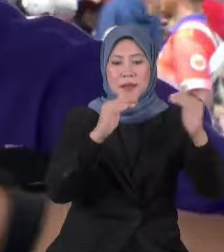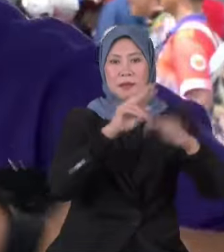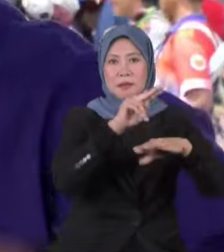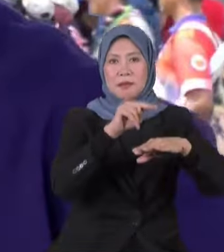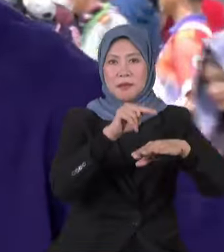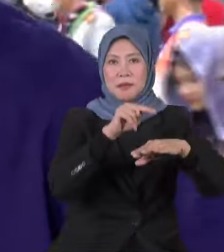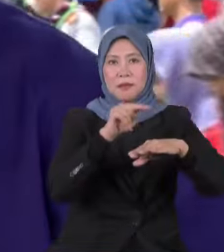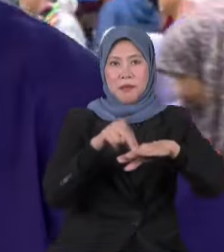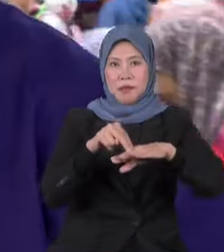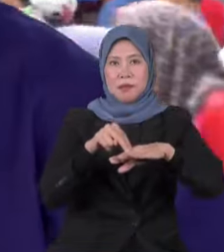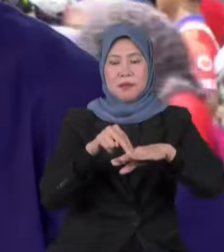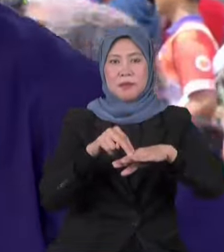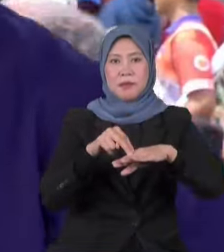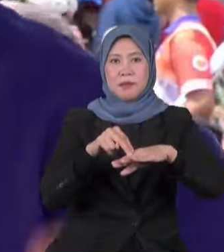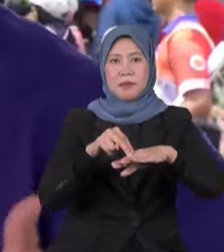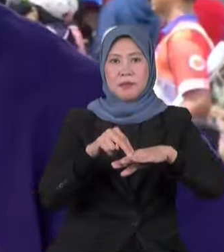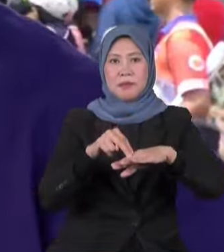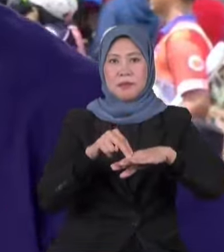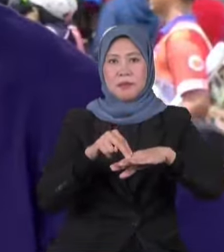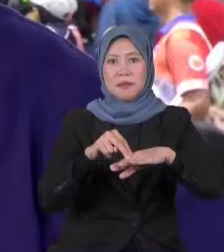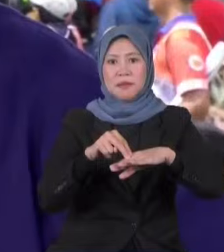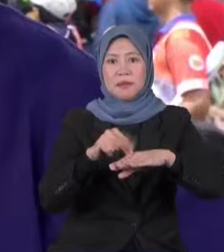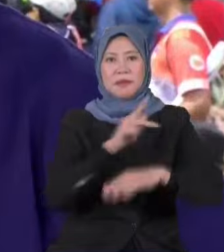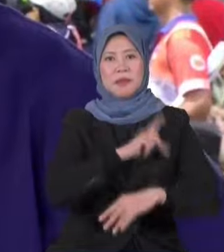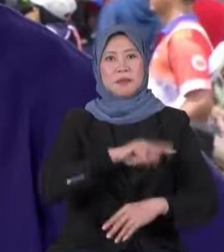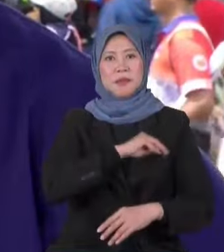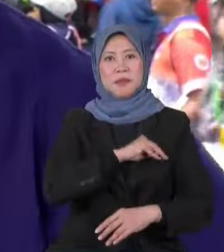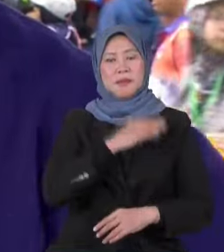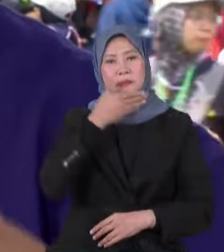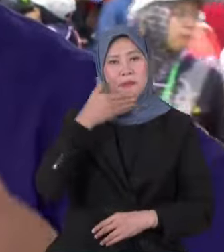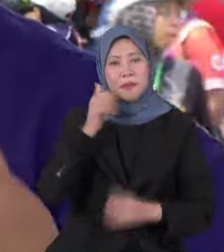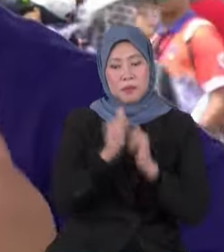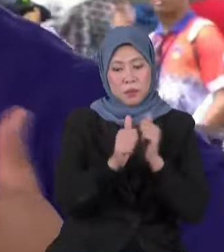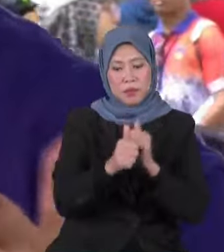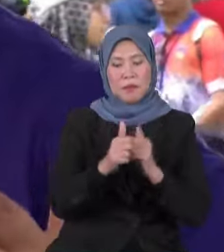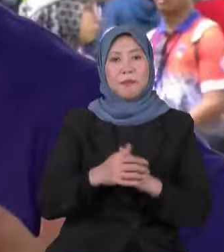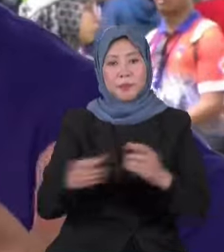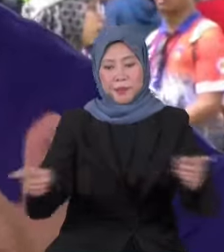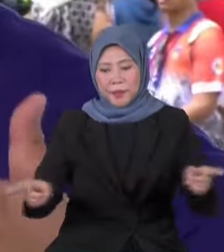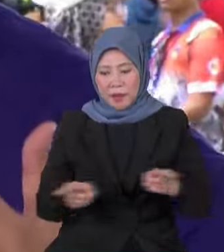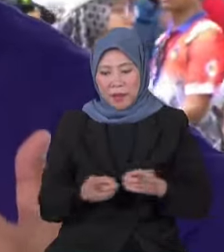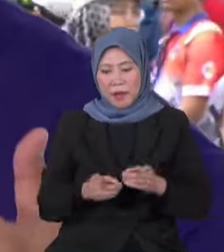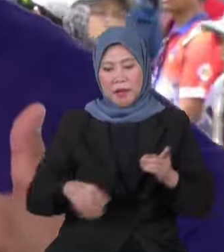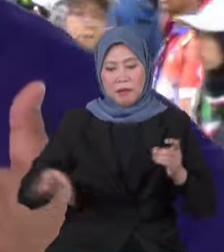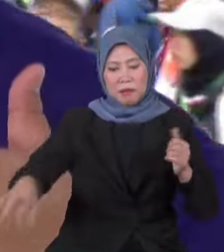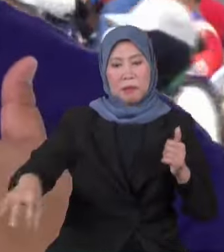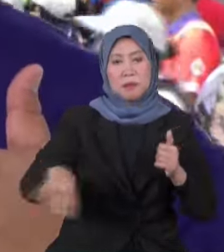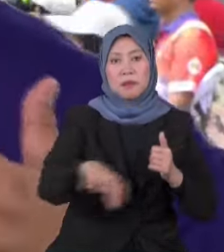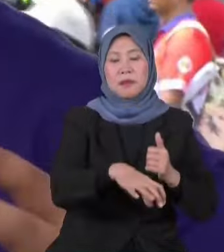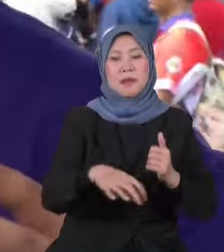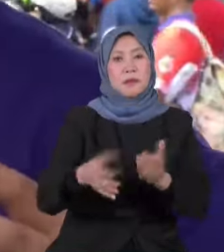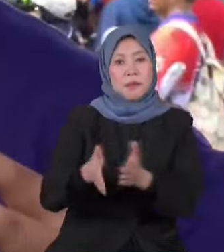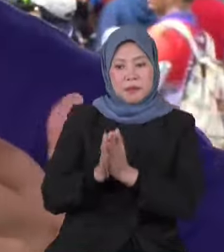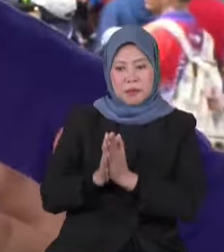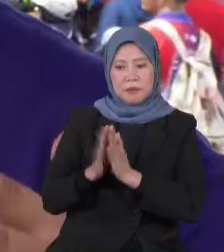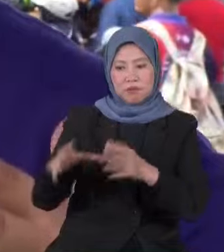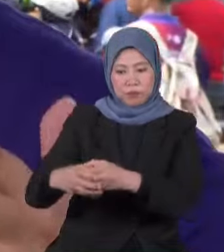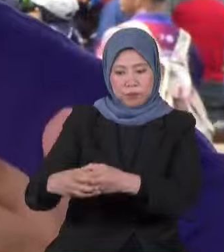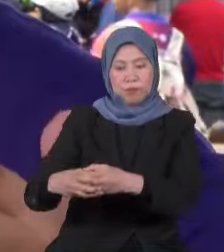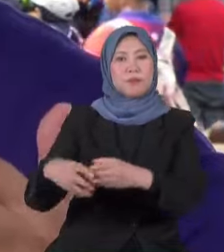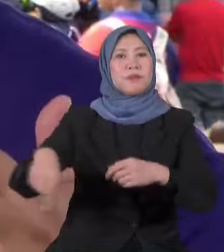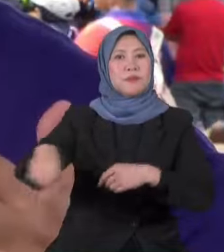kita sambut di menara lah, Kementerian Belia dan Sukan. Tetapi di daerah-daerah kita minta Majlis Belia daerah-daerah